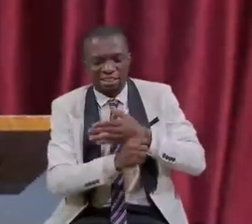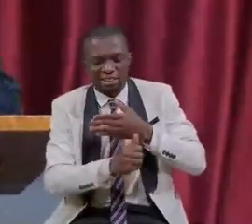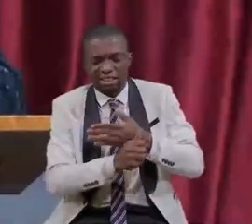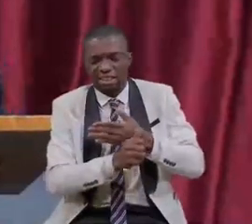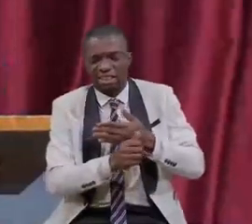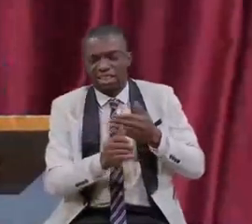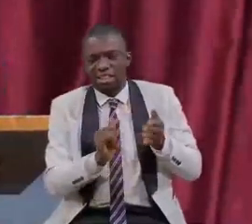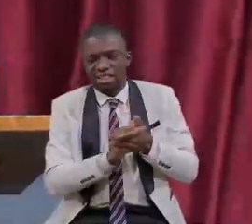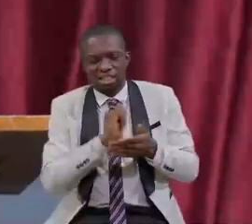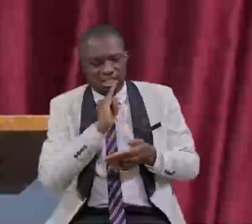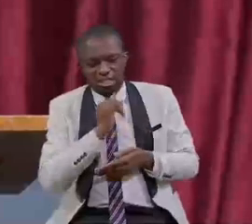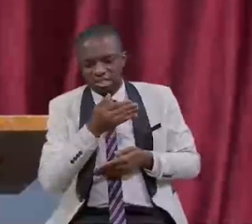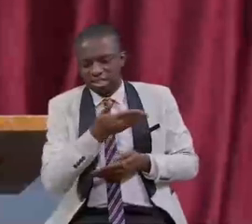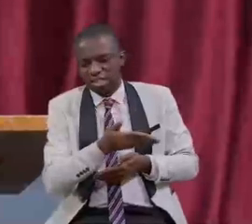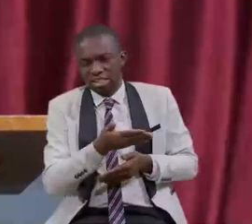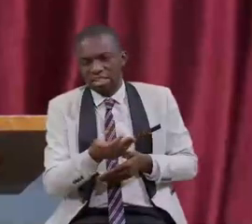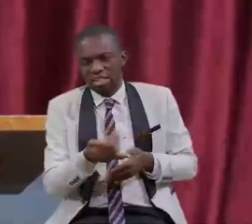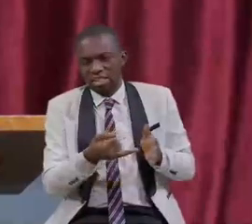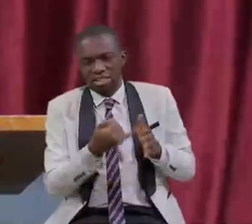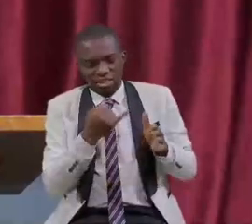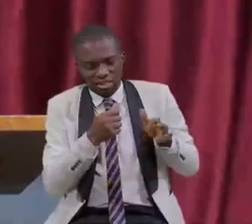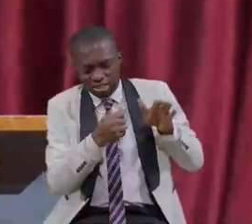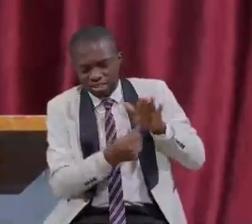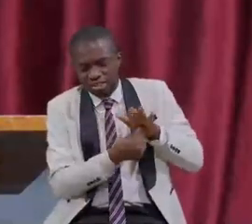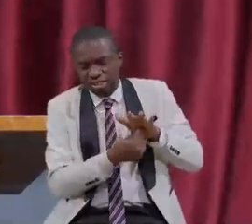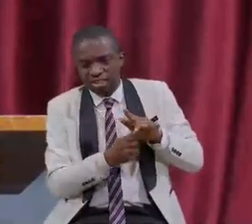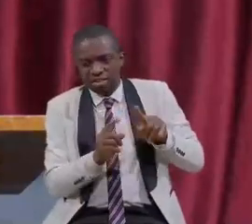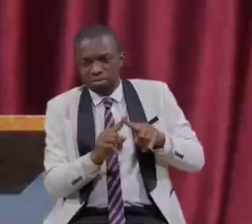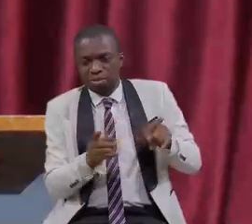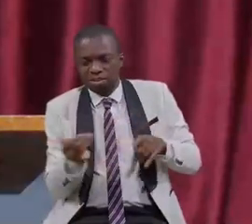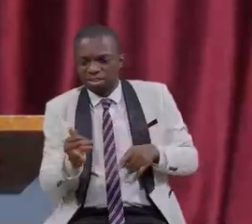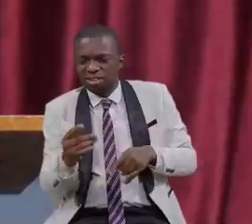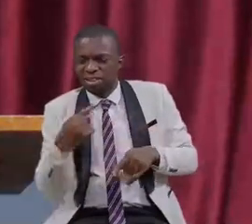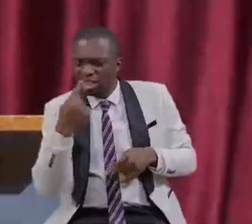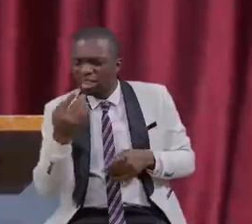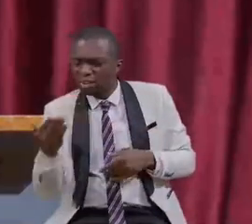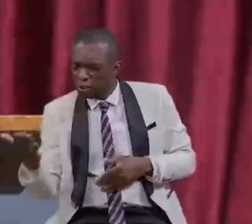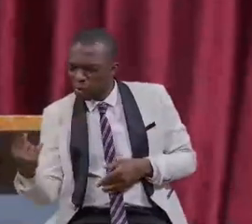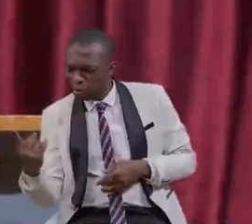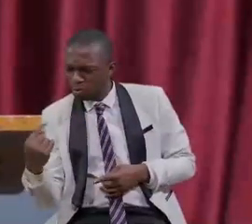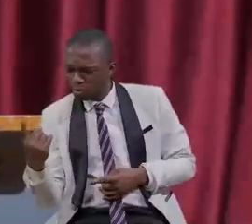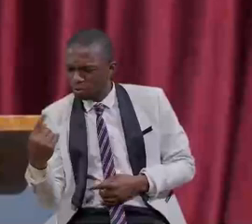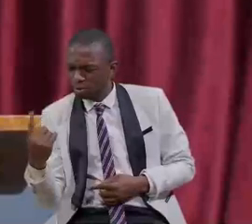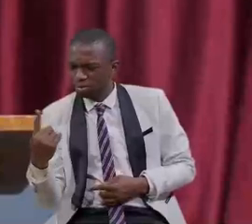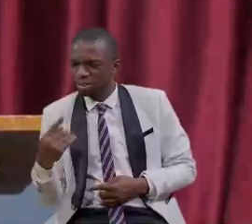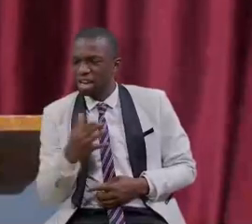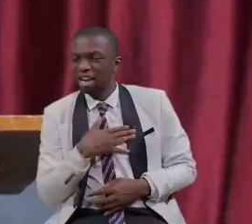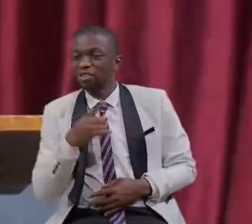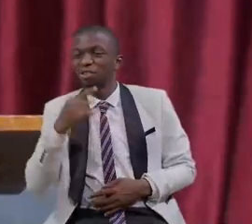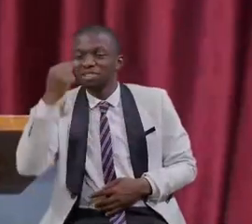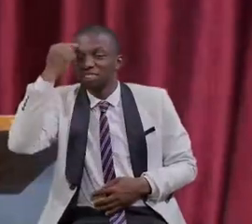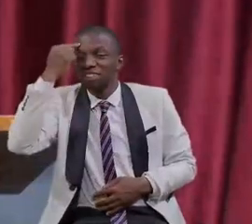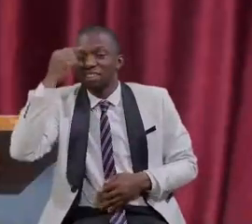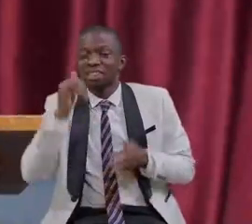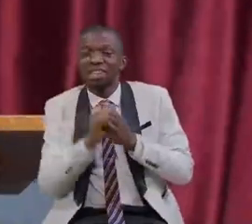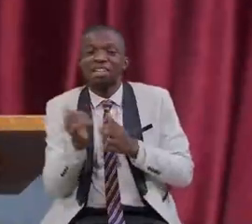brutalité qu'ils ont en eux. Alors, ces gens nous disent que viens. Tu crois que ces gens-là ont de